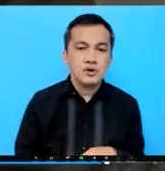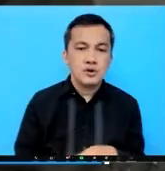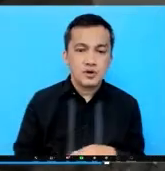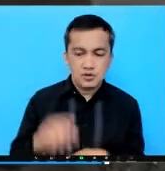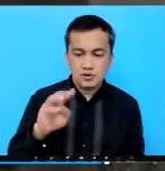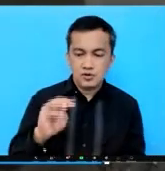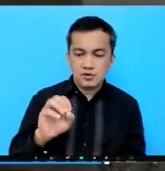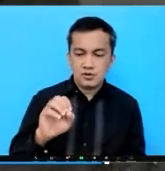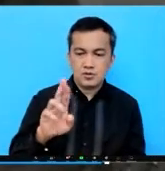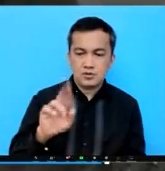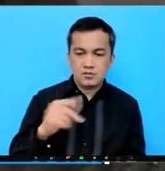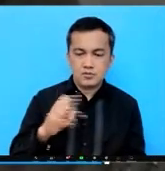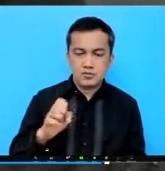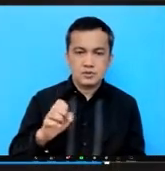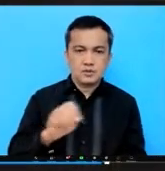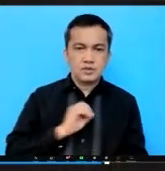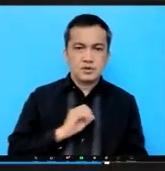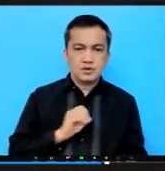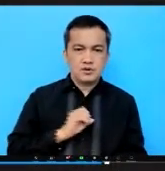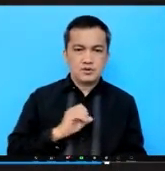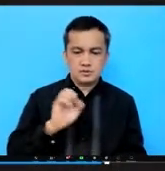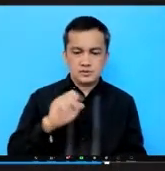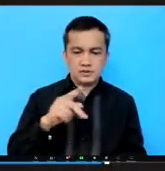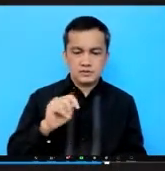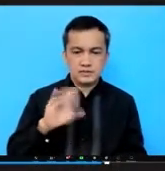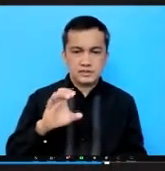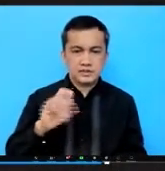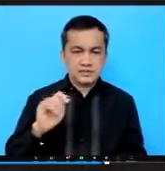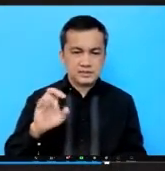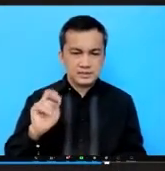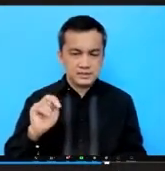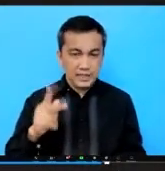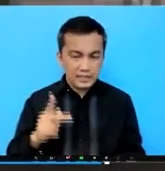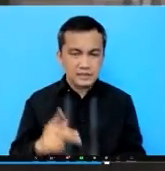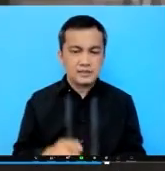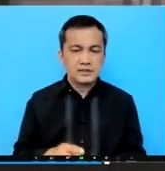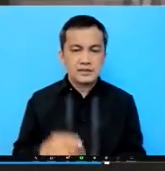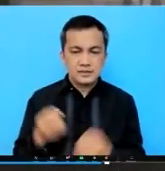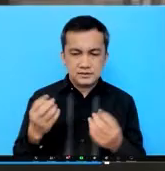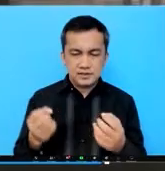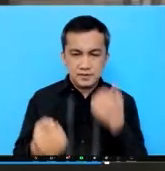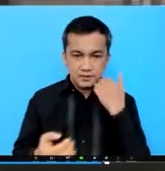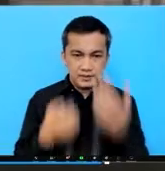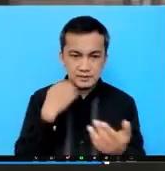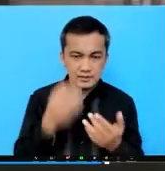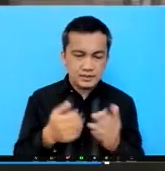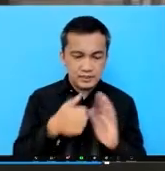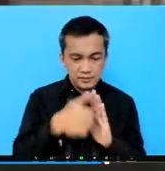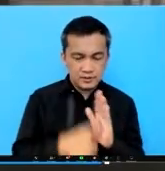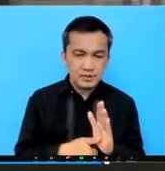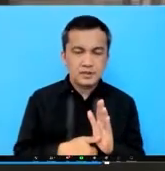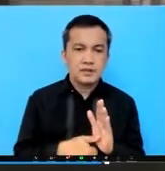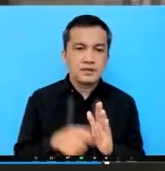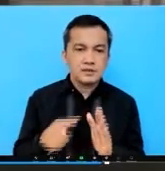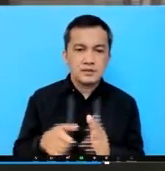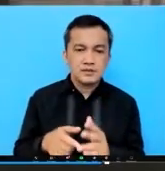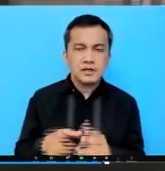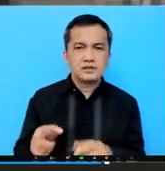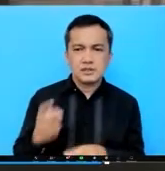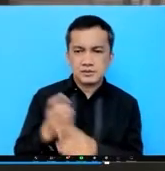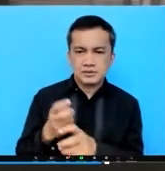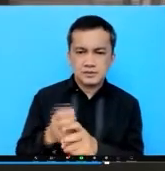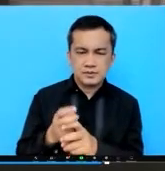is merong sariling septic tank. Sa dinami-rami raw ng bangkay na inembalsamo ni Bong, pinakanahirapan daw siya